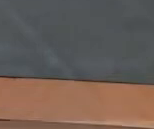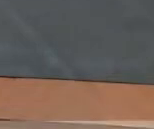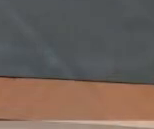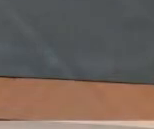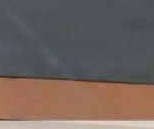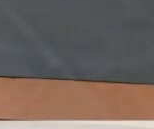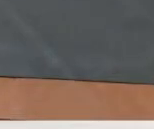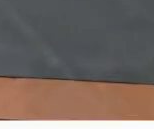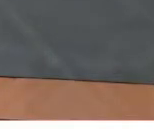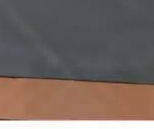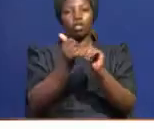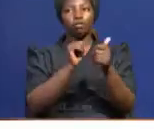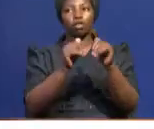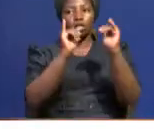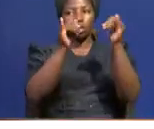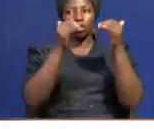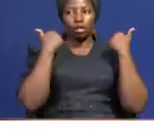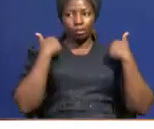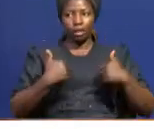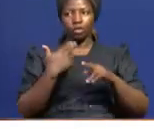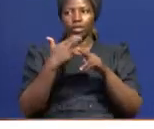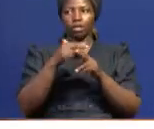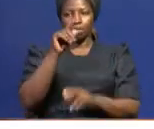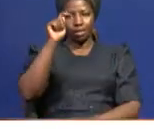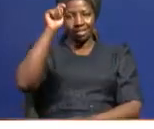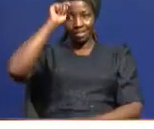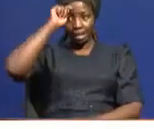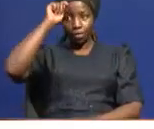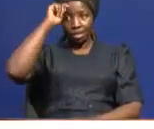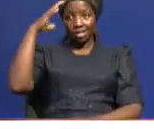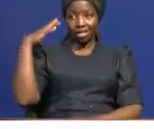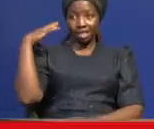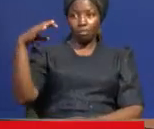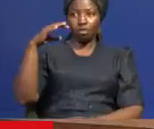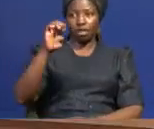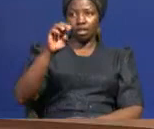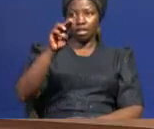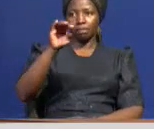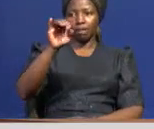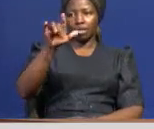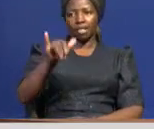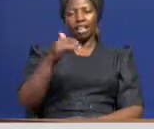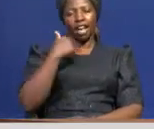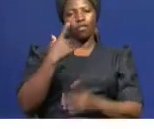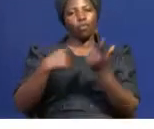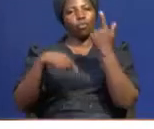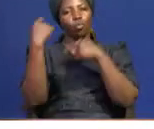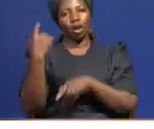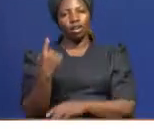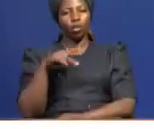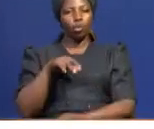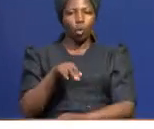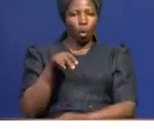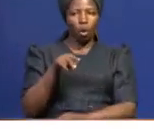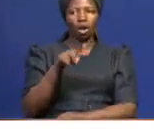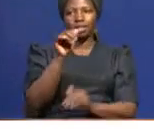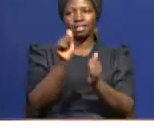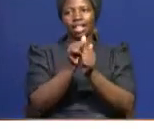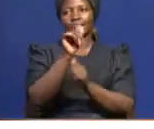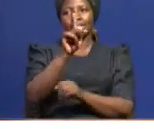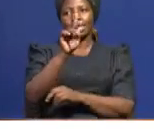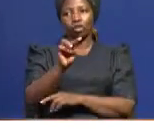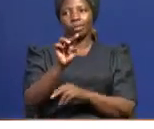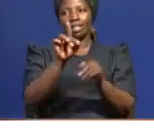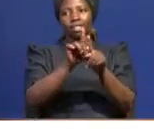Karibu kwenye habari za michezo. Naitwa Timothy Kipnusu. Bingwa wa bara Afrika Emily Ngii alishinda shindano la kutembelea la kilomita 10 naye leo